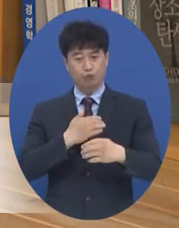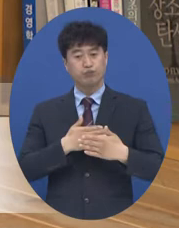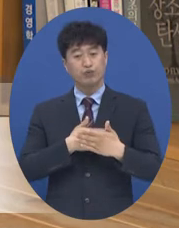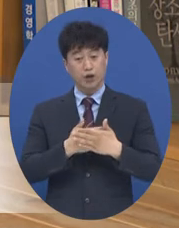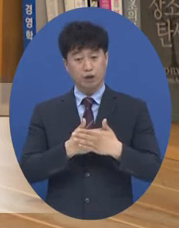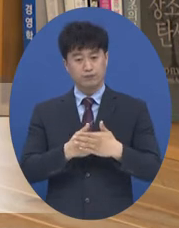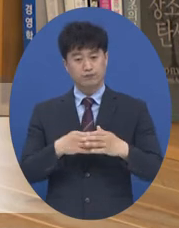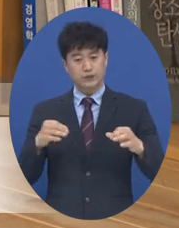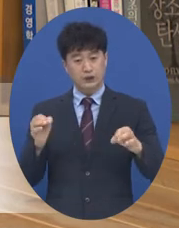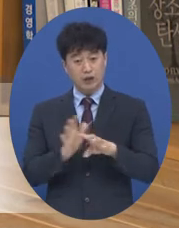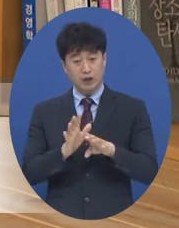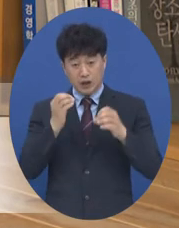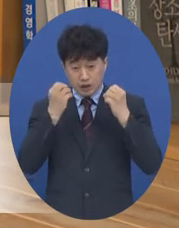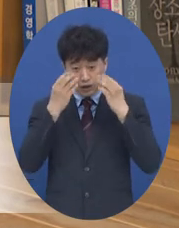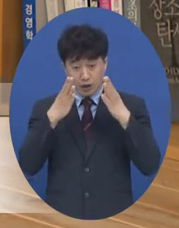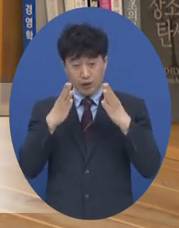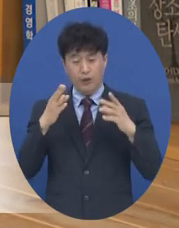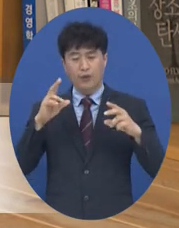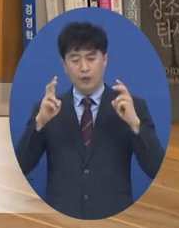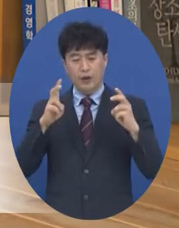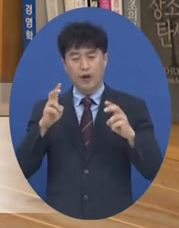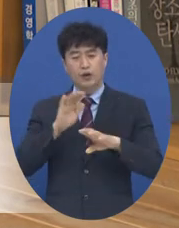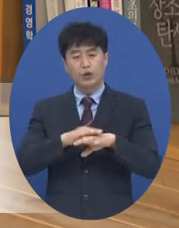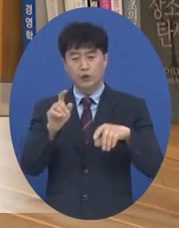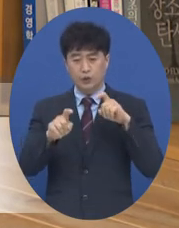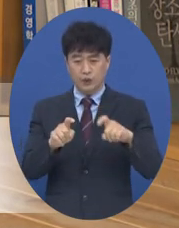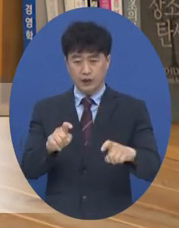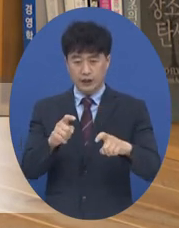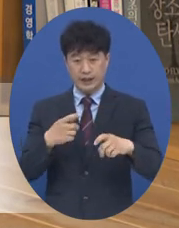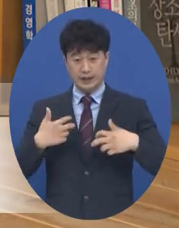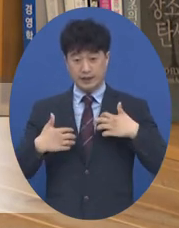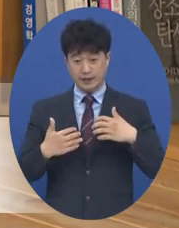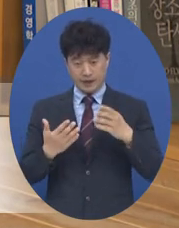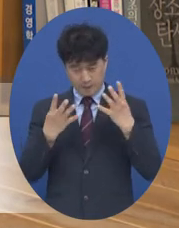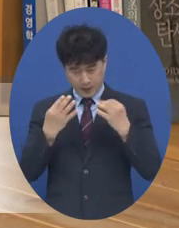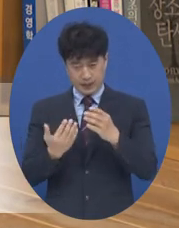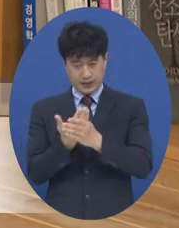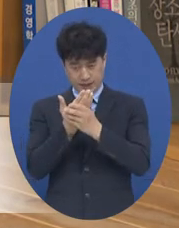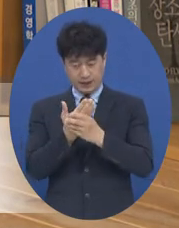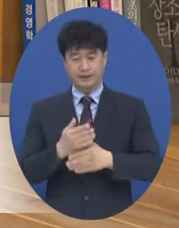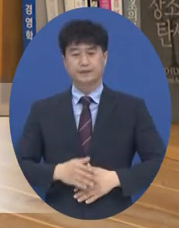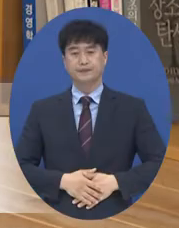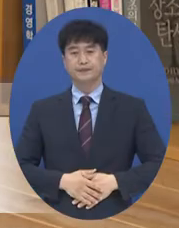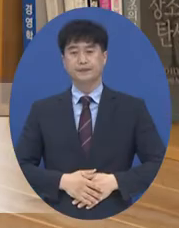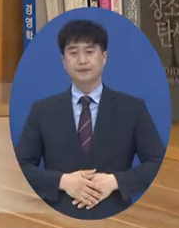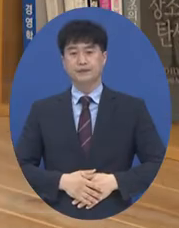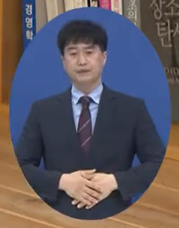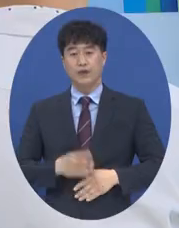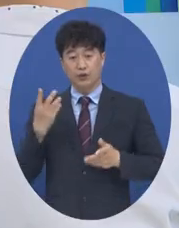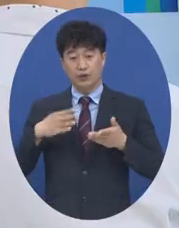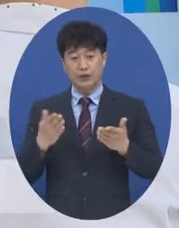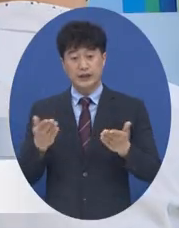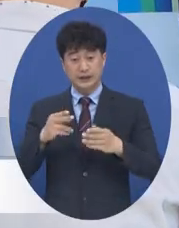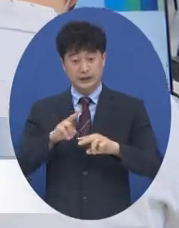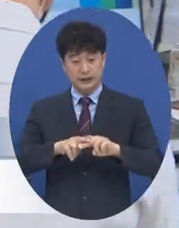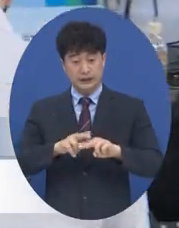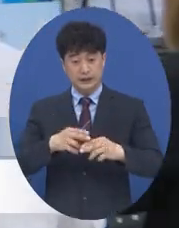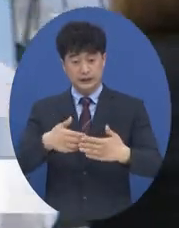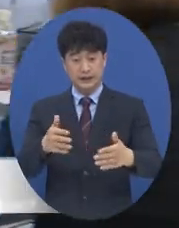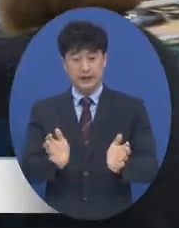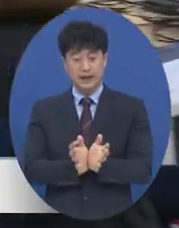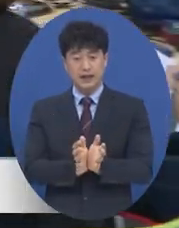보니까 점점 불안함보다는 새로운 업계로 도전하는 데좀 흥미가 더 많이 생겼던 것 같아요.